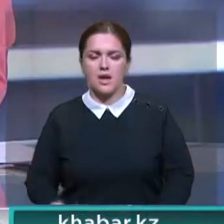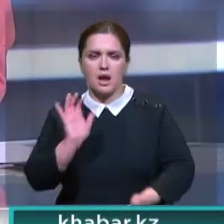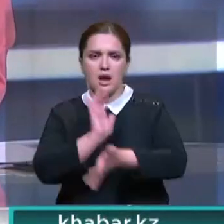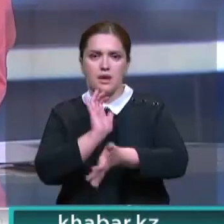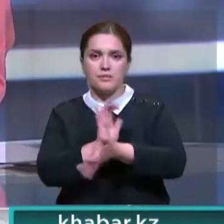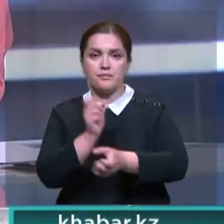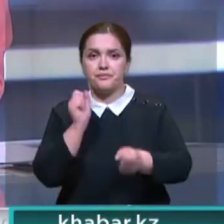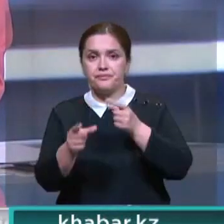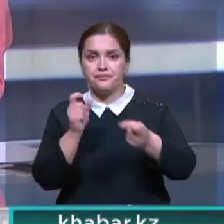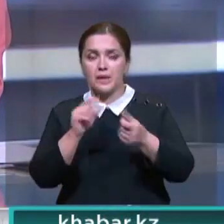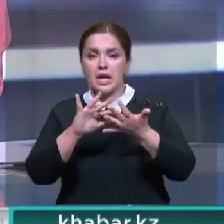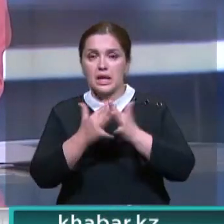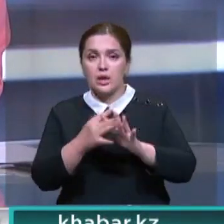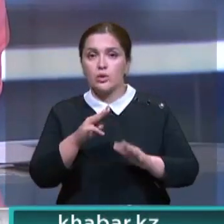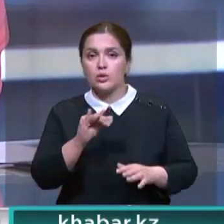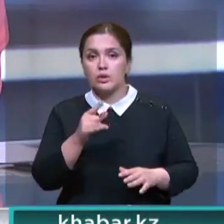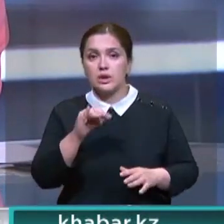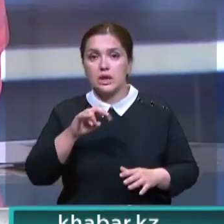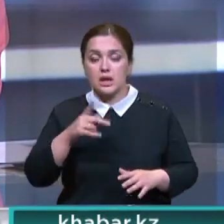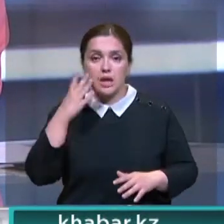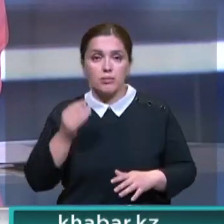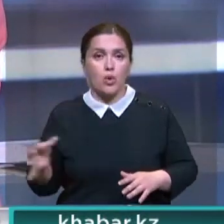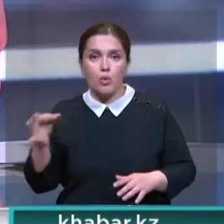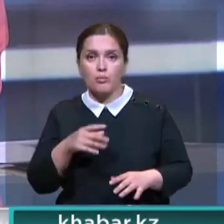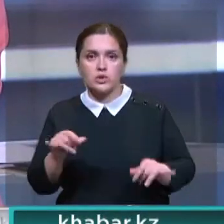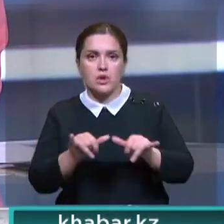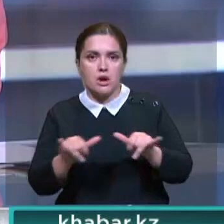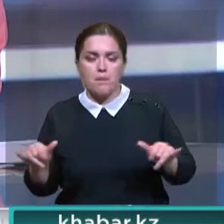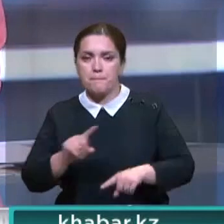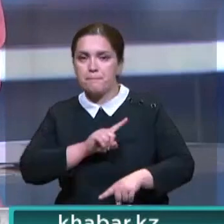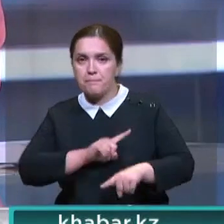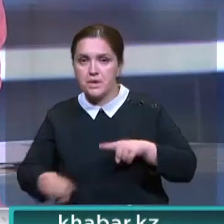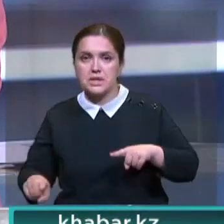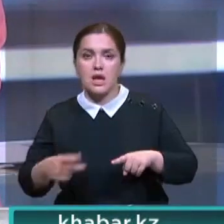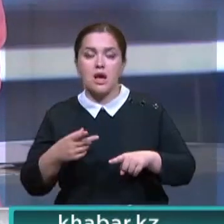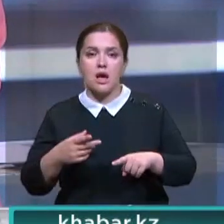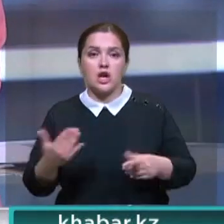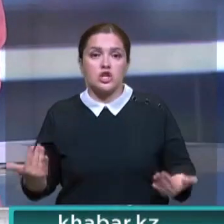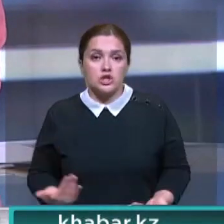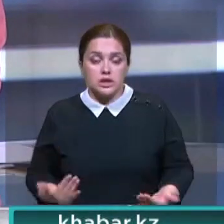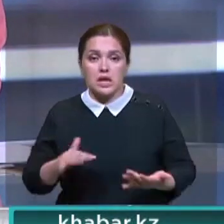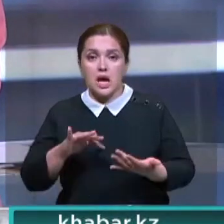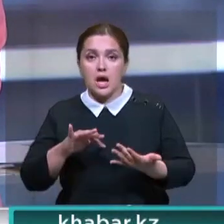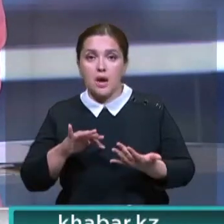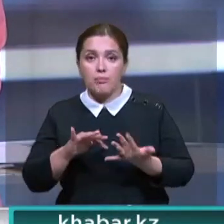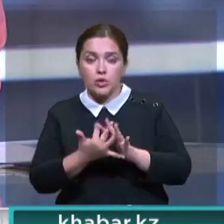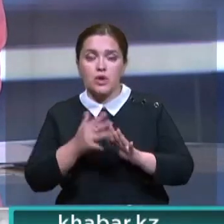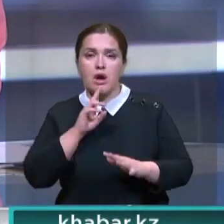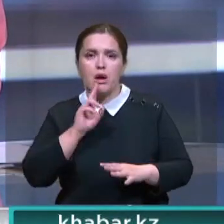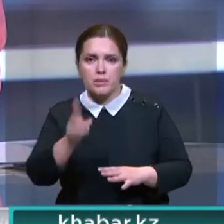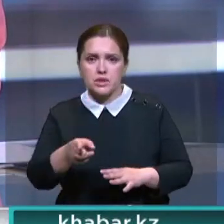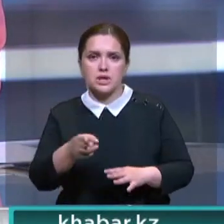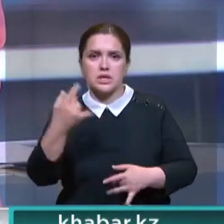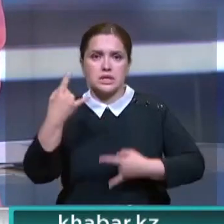Стихийная свалка села Тургень в Алматинской области разрастается не по дням, а по часам. Жители населенного пункта обратились в нашу